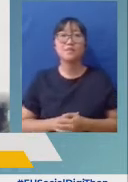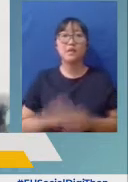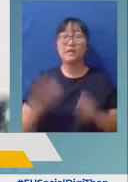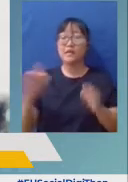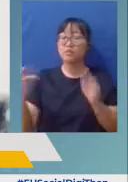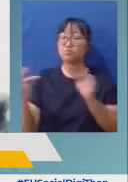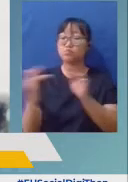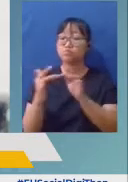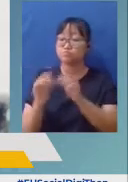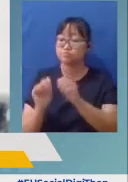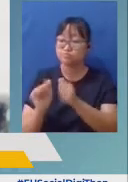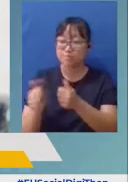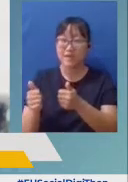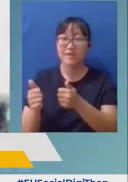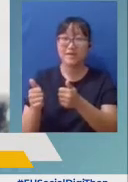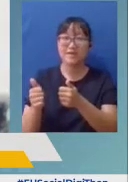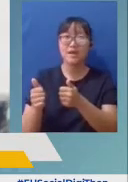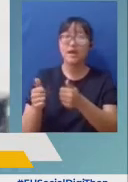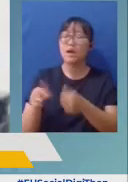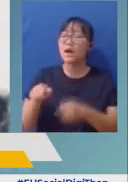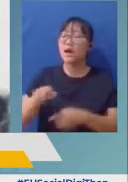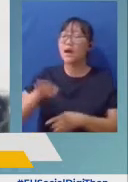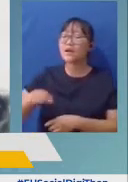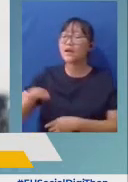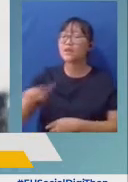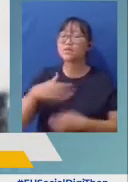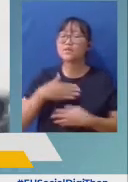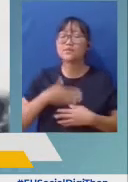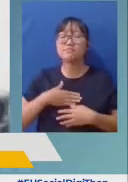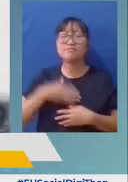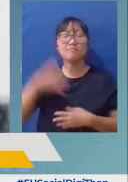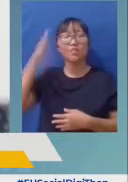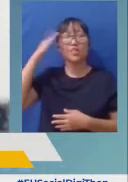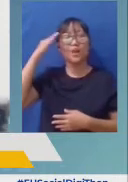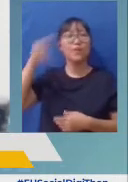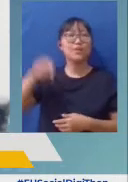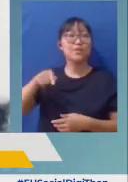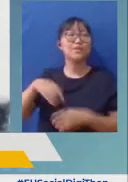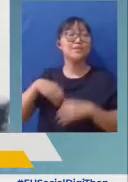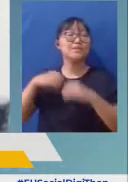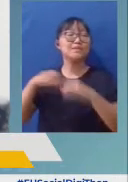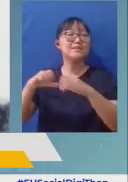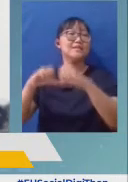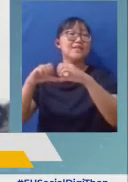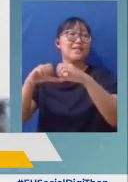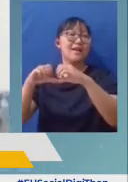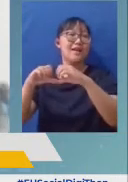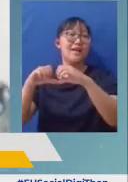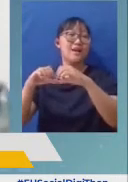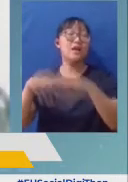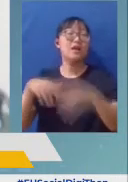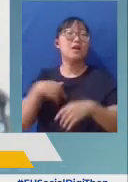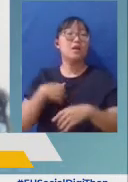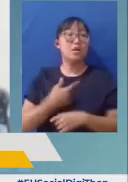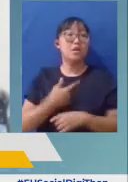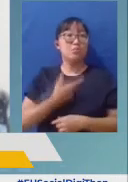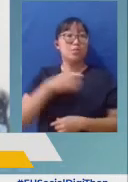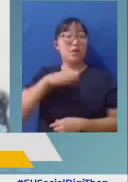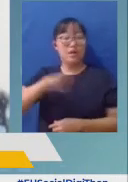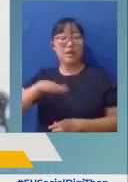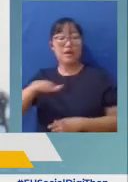tahu bahasa cinta. Nah, ketika dia memiliki cinta, maka keluarannya